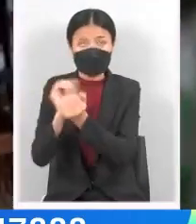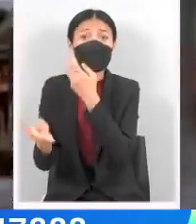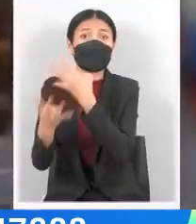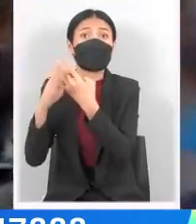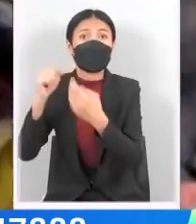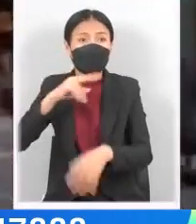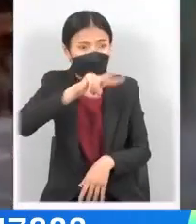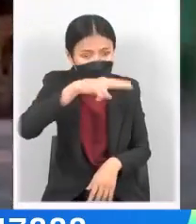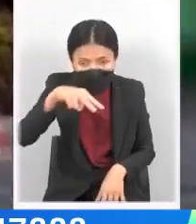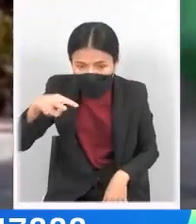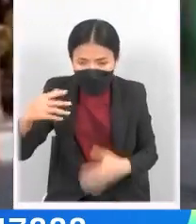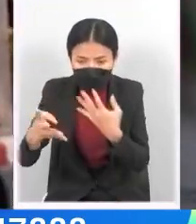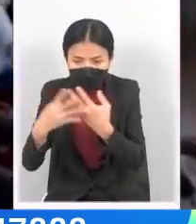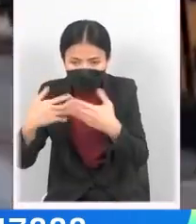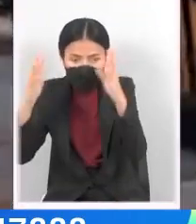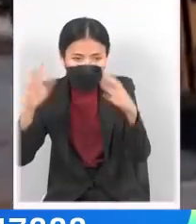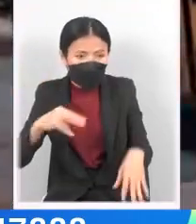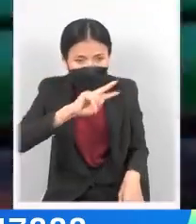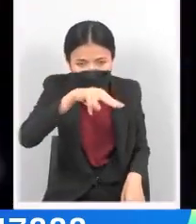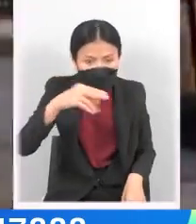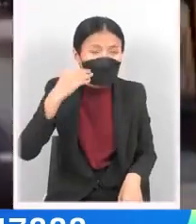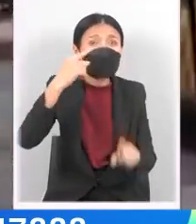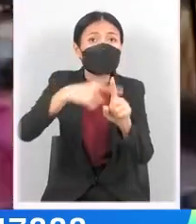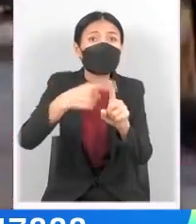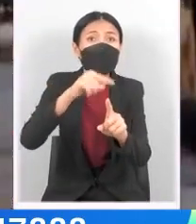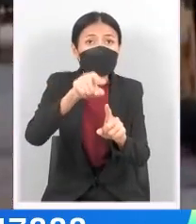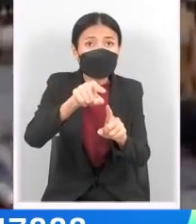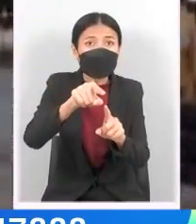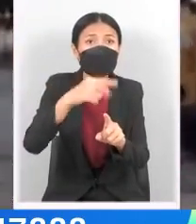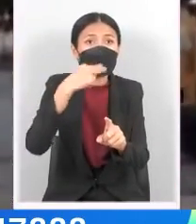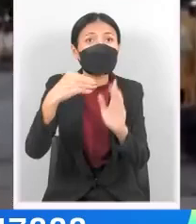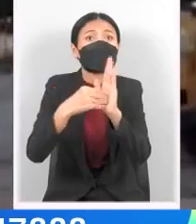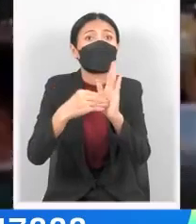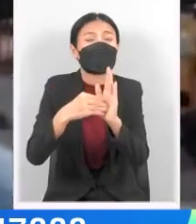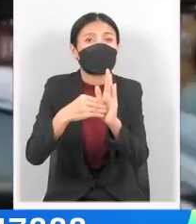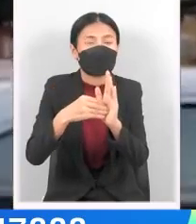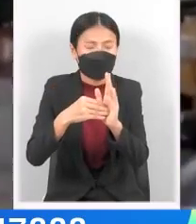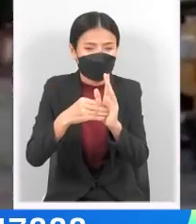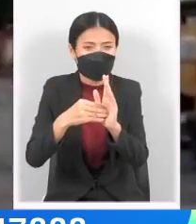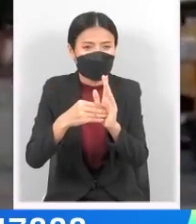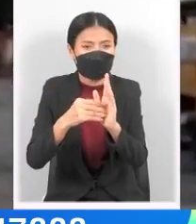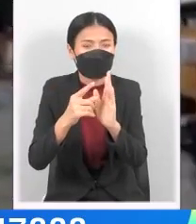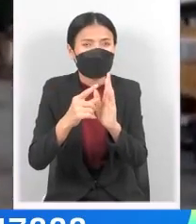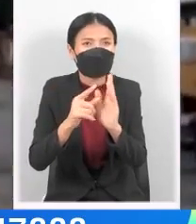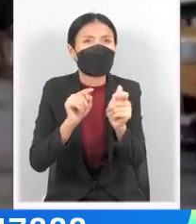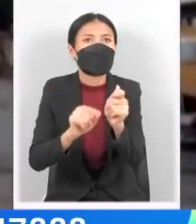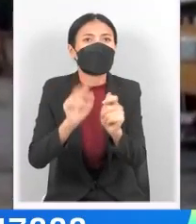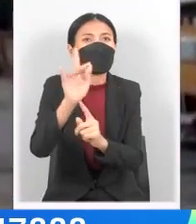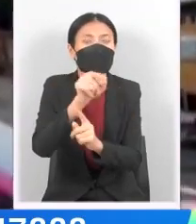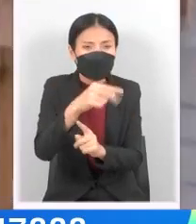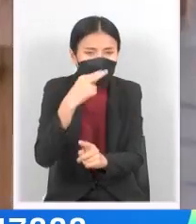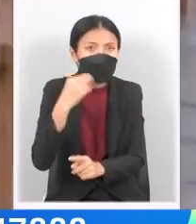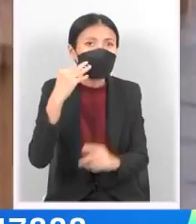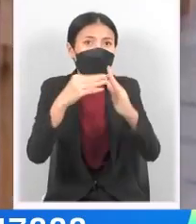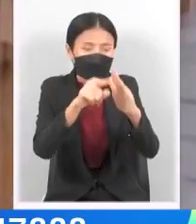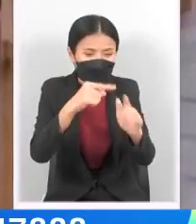จอบ้านหลังหนึ่งครับบริเวณปากซอยเอกชัย8แขวงบางขุนเทียนเขตจอมทองกรุงเทพประกาศให้เช่าตัวเองก็เลยมาเช่าเปิดเป็นคาเฟ่ครับขายกา